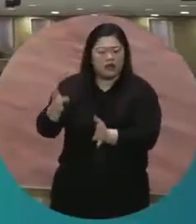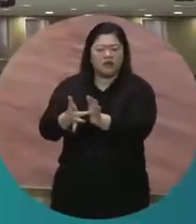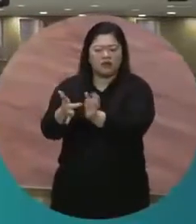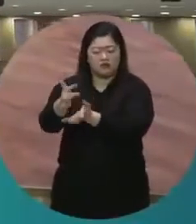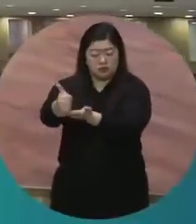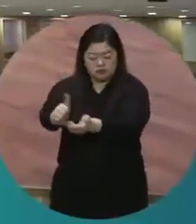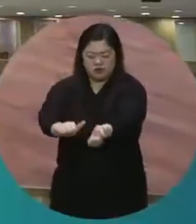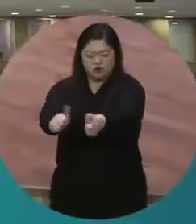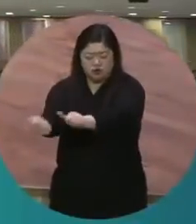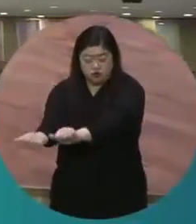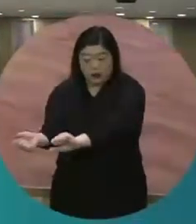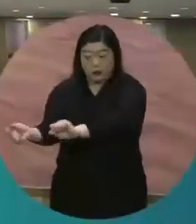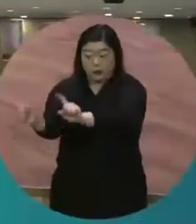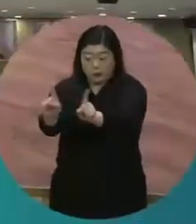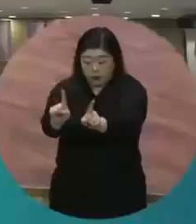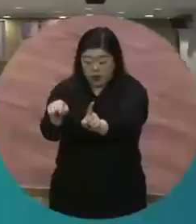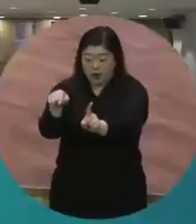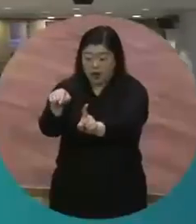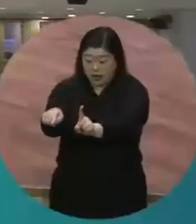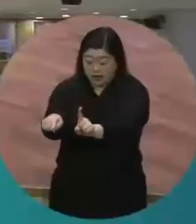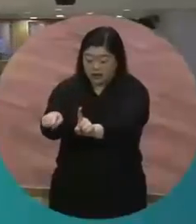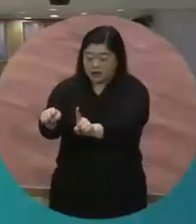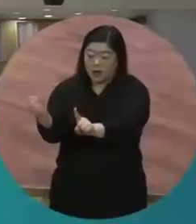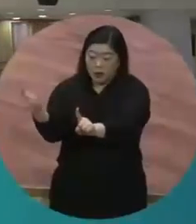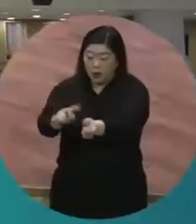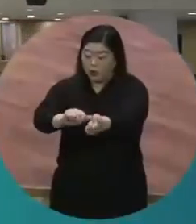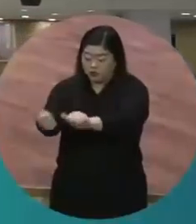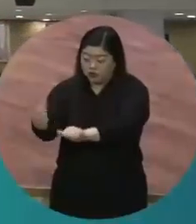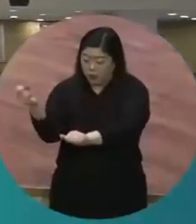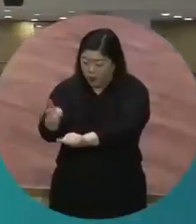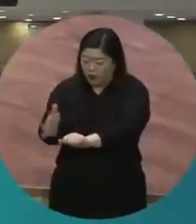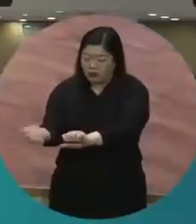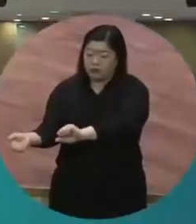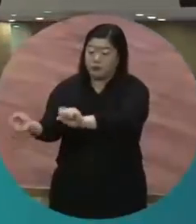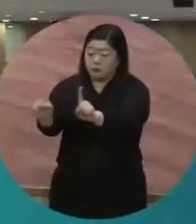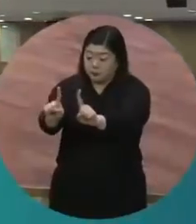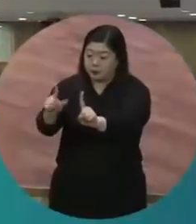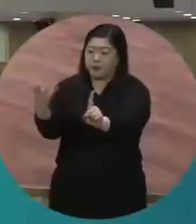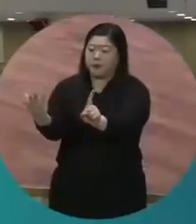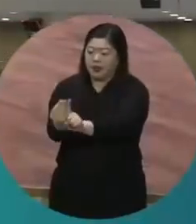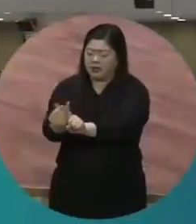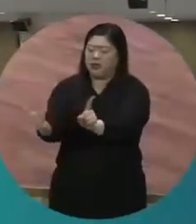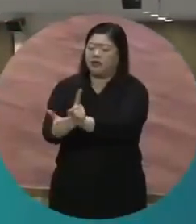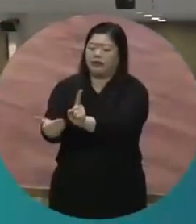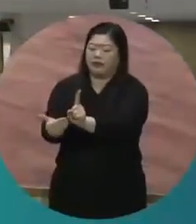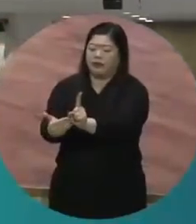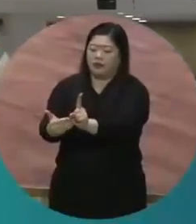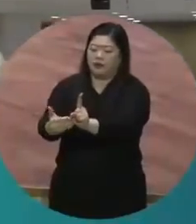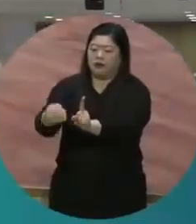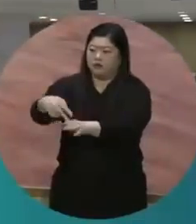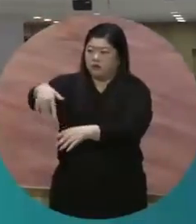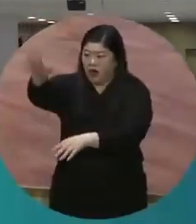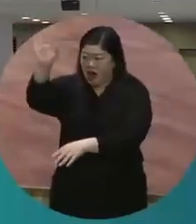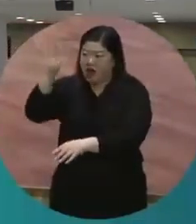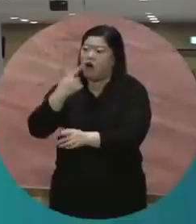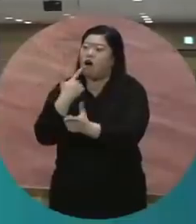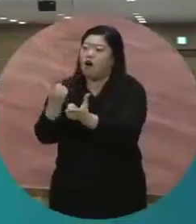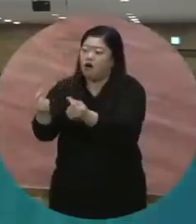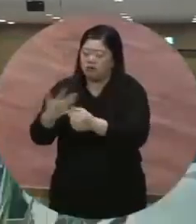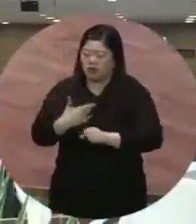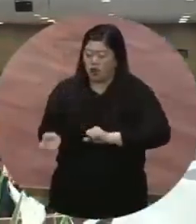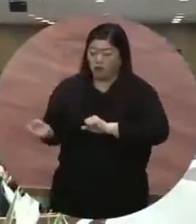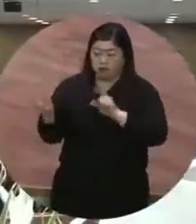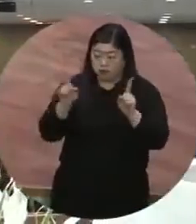살아나셨음에 다시 죽지 아니하고 사망이 다시 그를 주장하지 못할 줄을 알미로라.